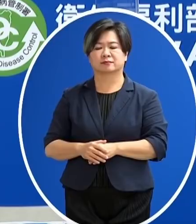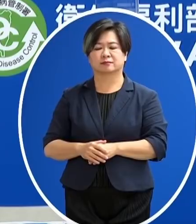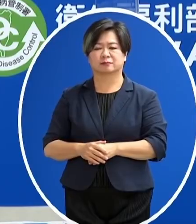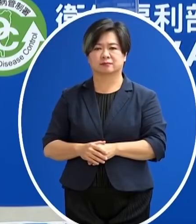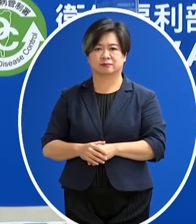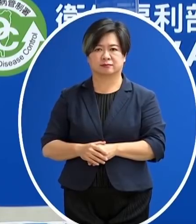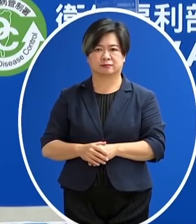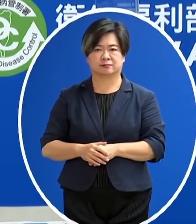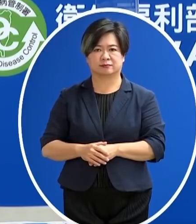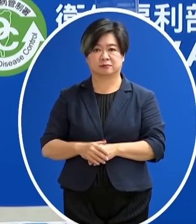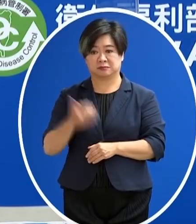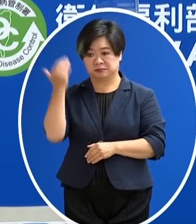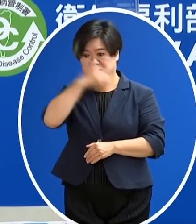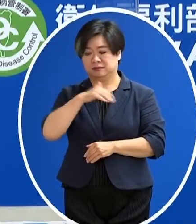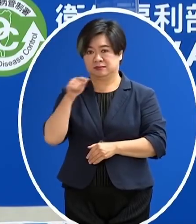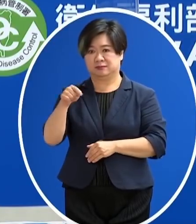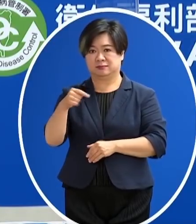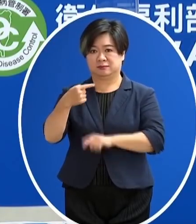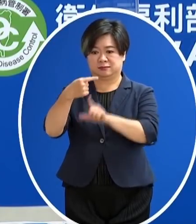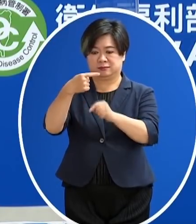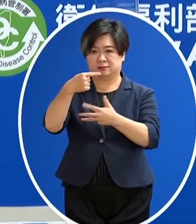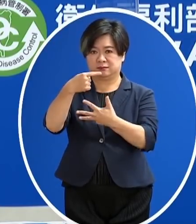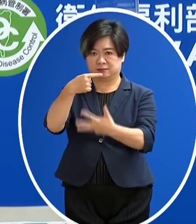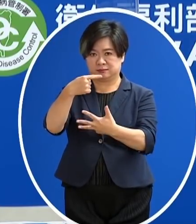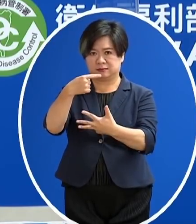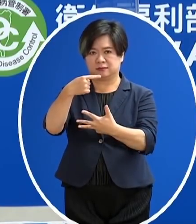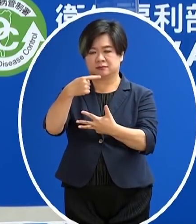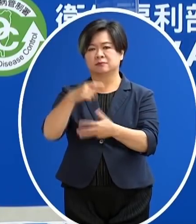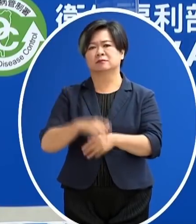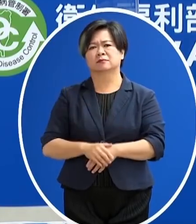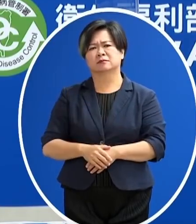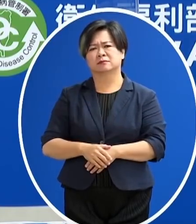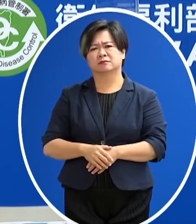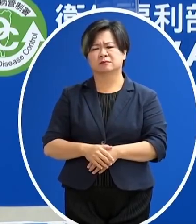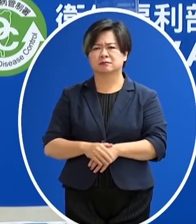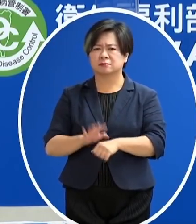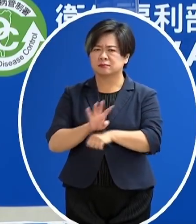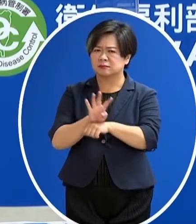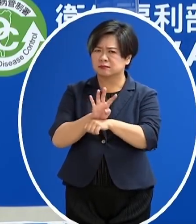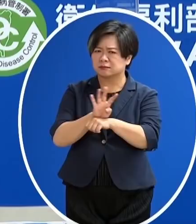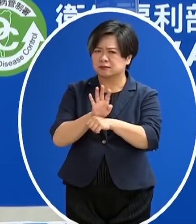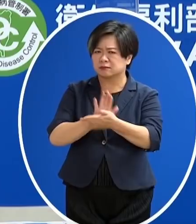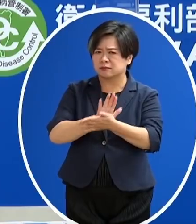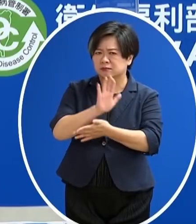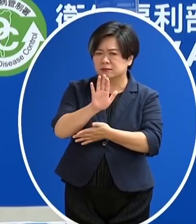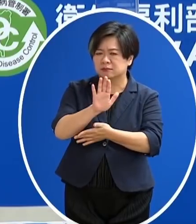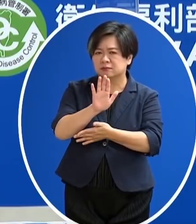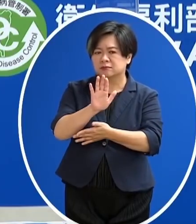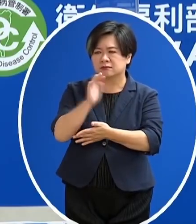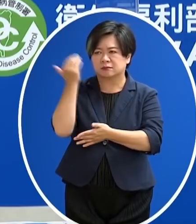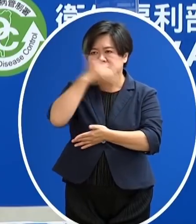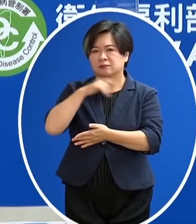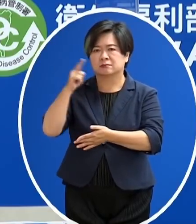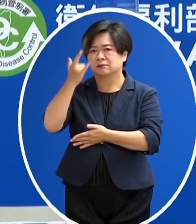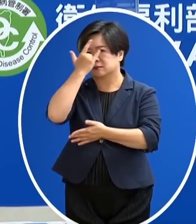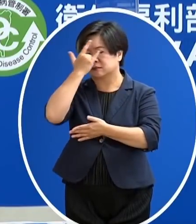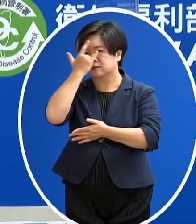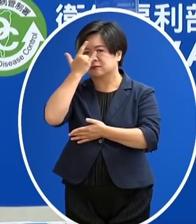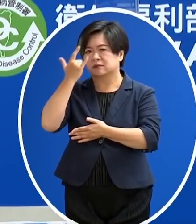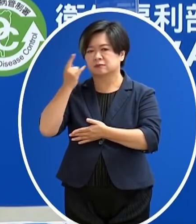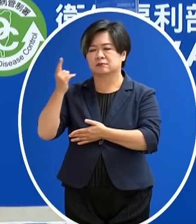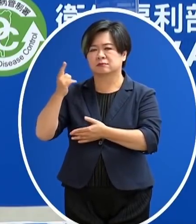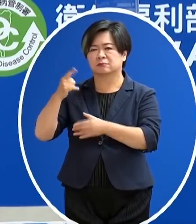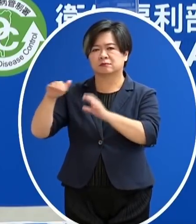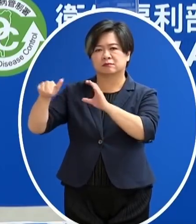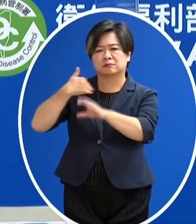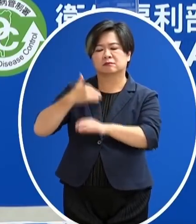样的在1月8日，在4个多钟头之后。BNT 突然就来喊，就